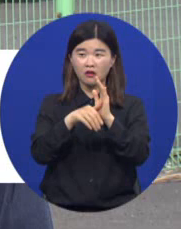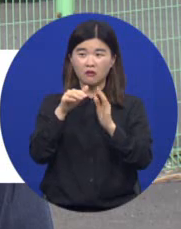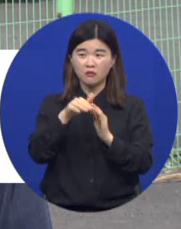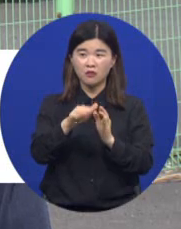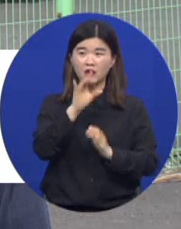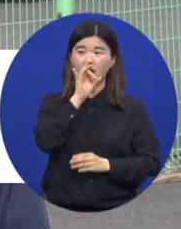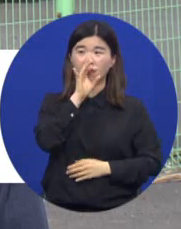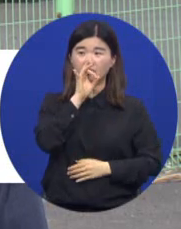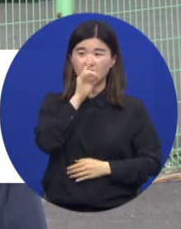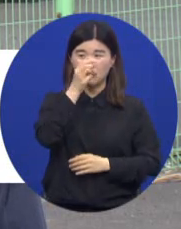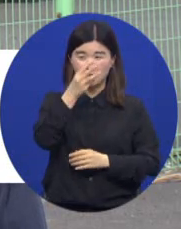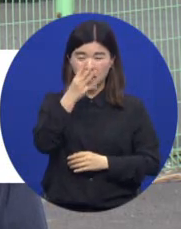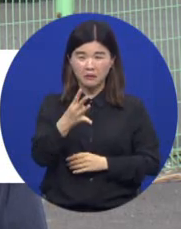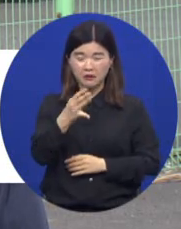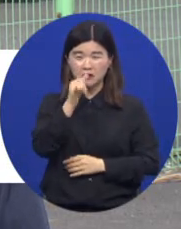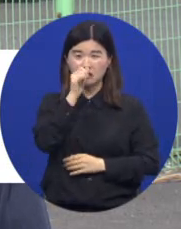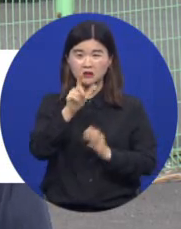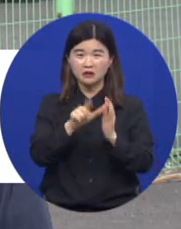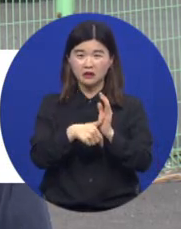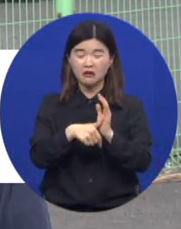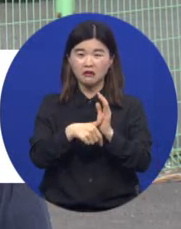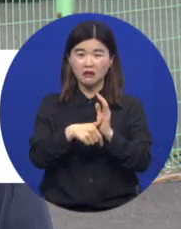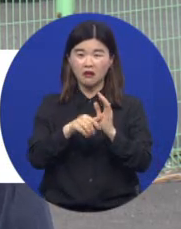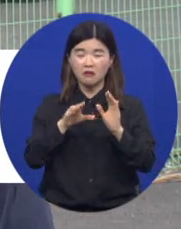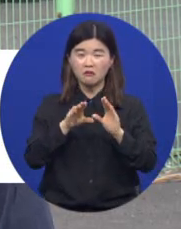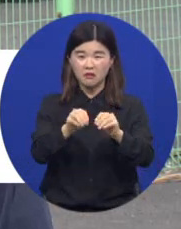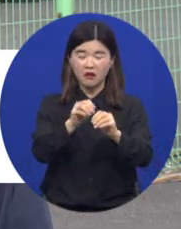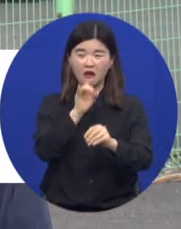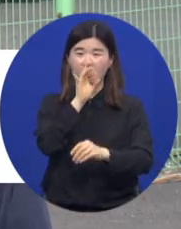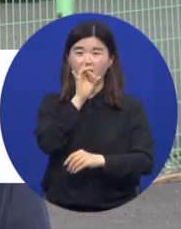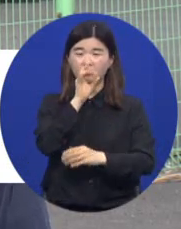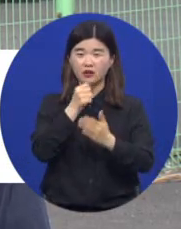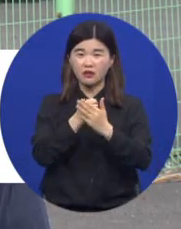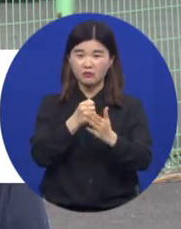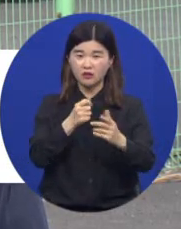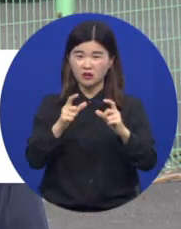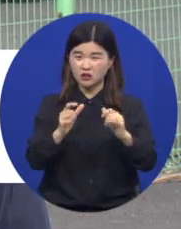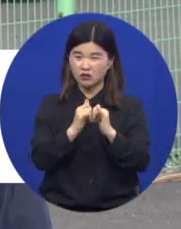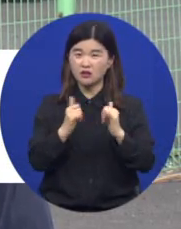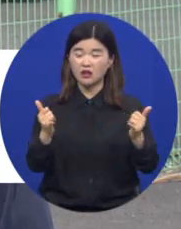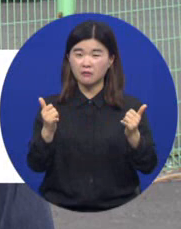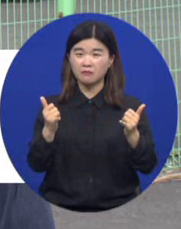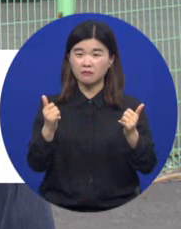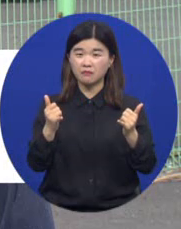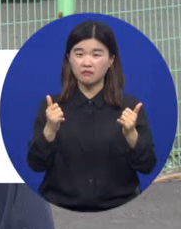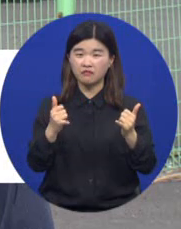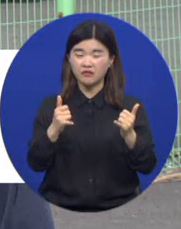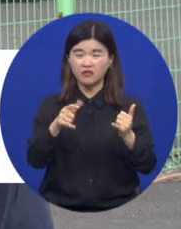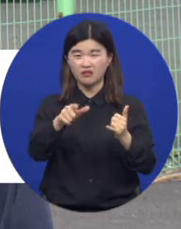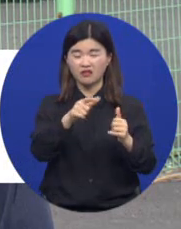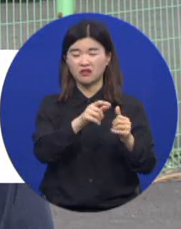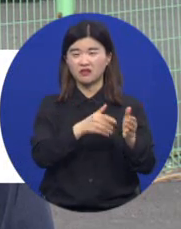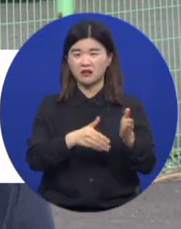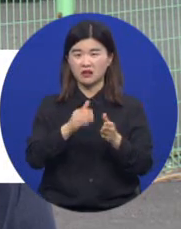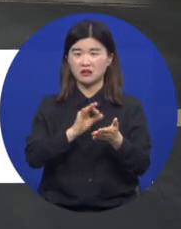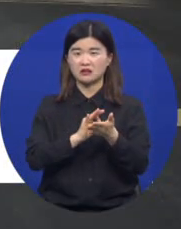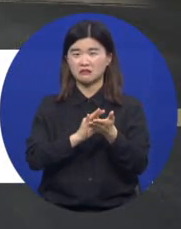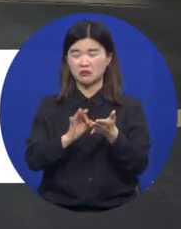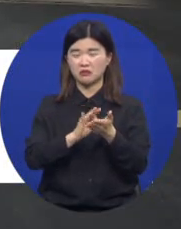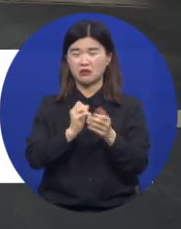안 먹습니다. 한 서너 번 밟게 되면은 브레이크가 전혀 안 먹기 때문에 지역 사람들은 그 길을 전혀 안 다니고